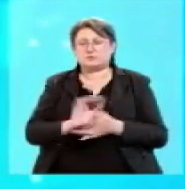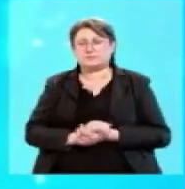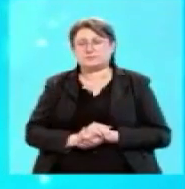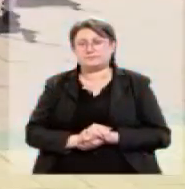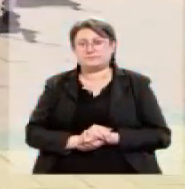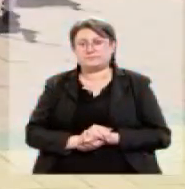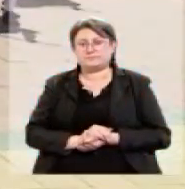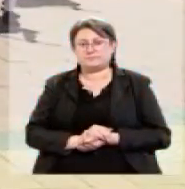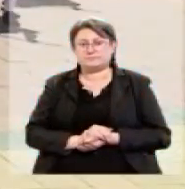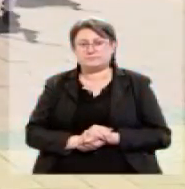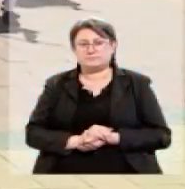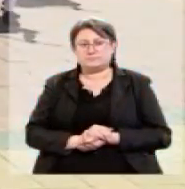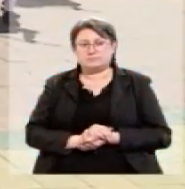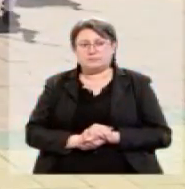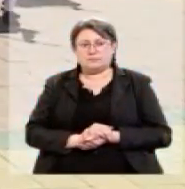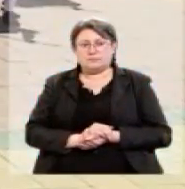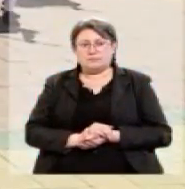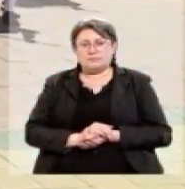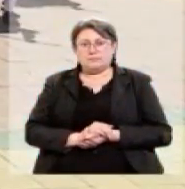коллеги.